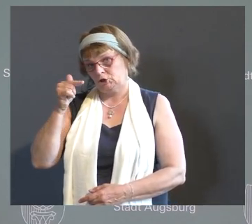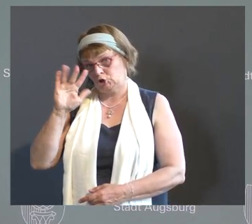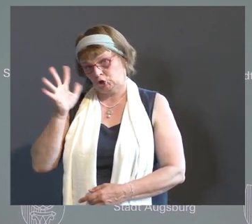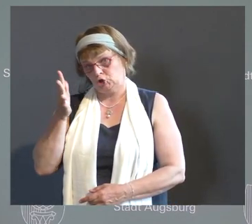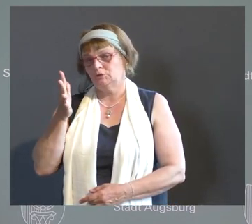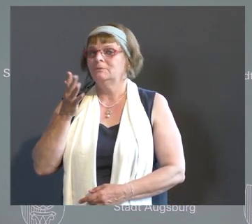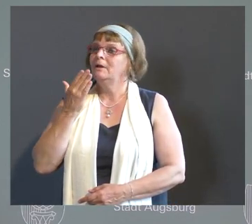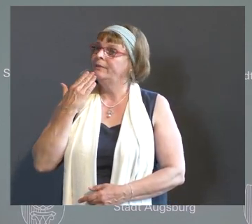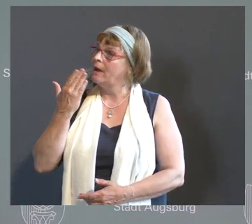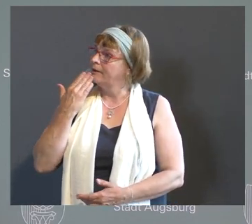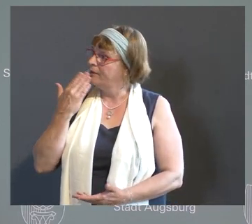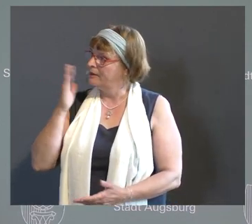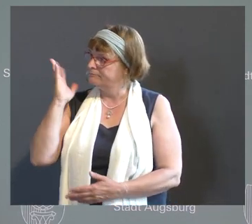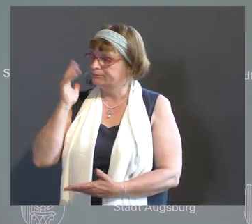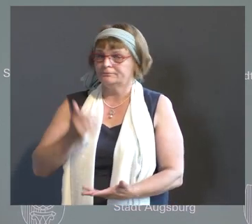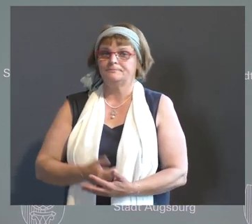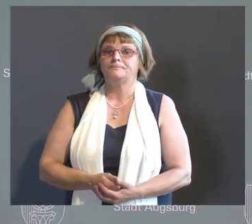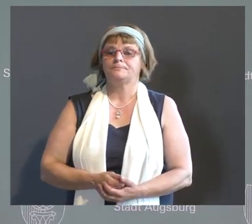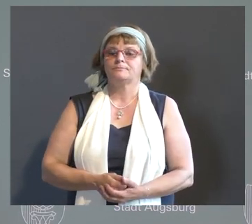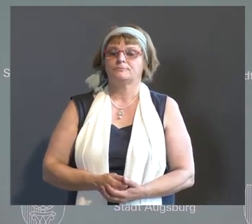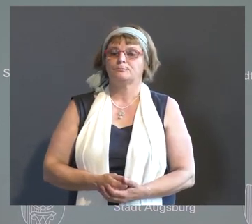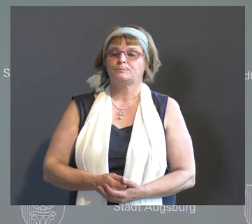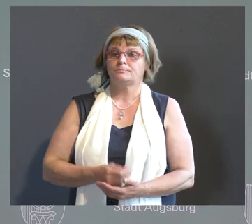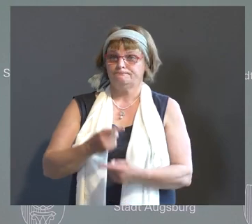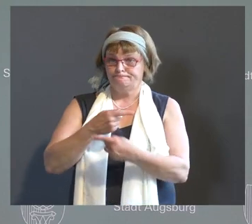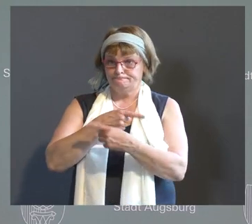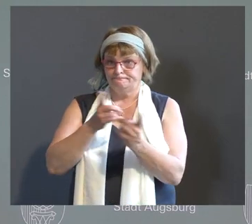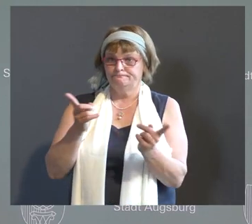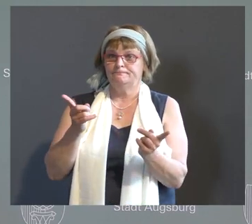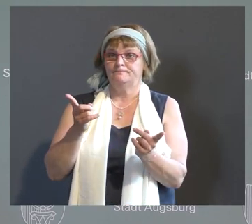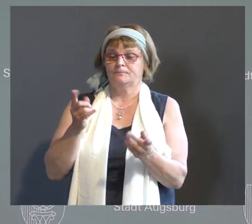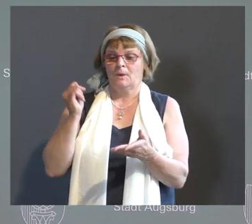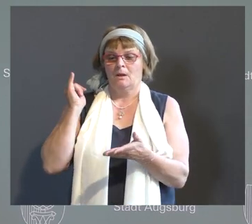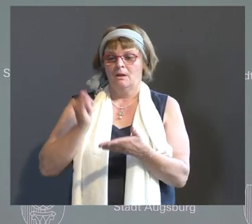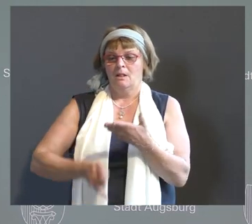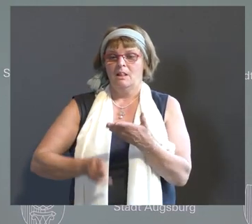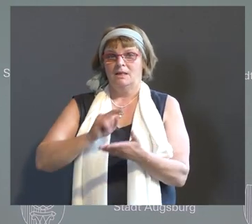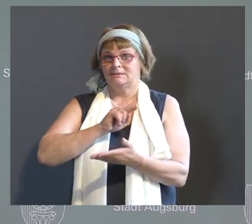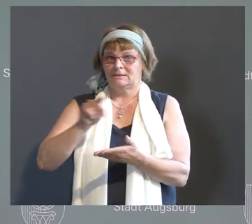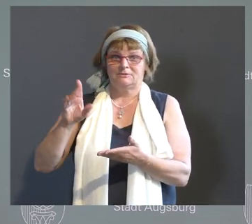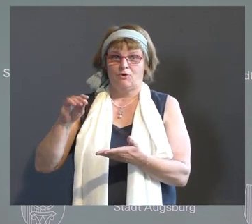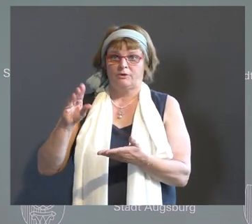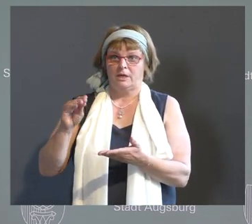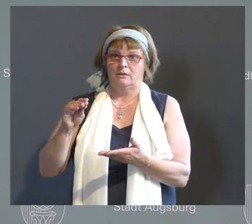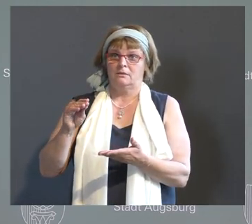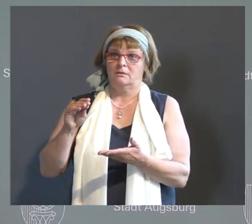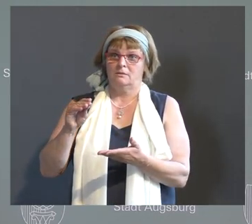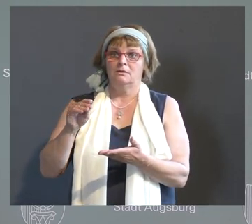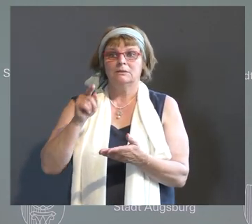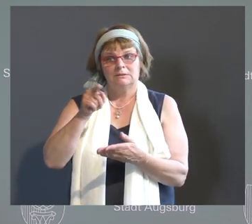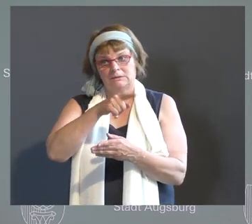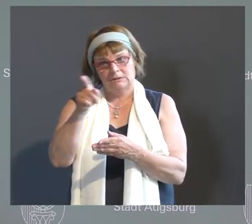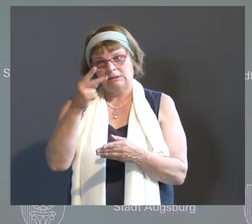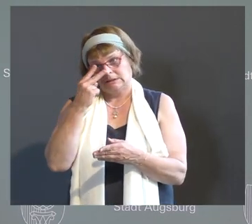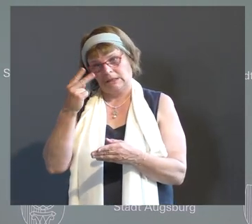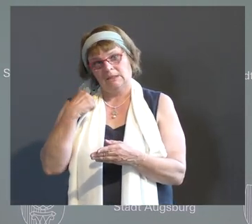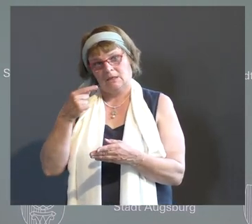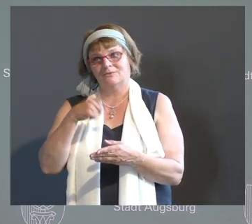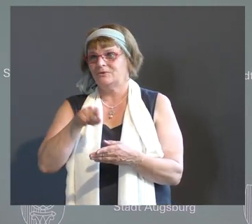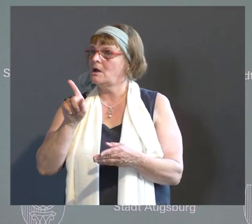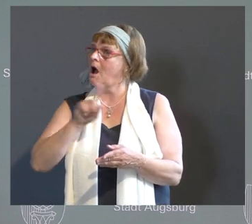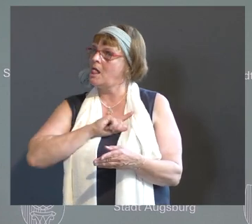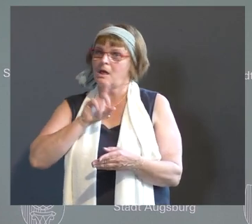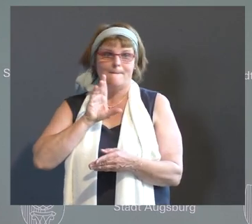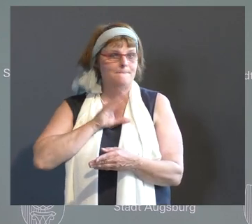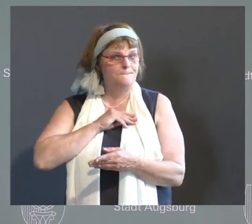merken uns vielleicht allen an, dass wir über die Vorkommnisse des vergangenen Wochenendes auch betroffen sind. Aber diese Betroffenheit schränkt uns nicht im Handeln